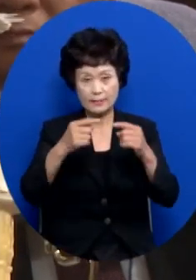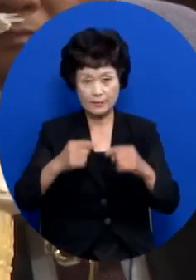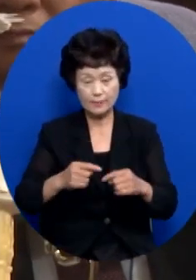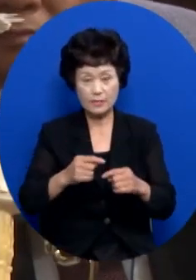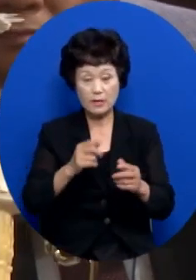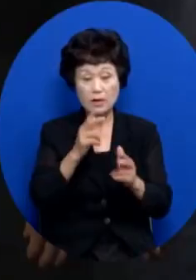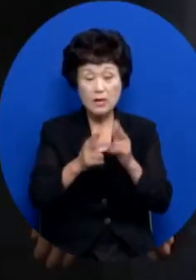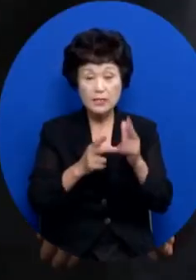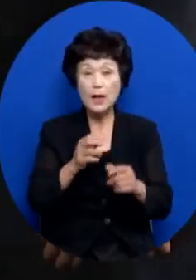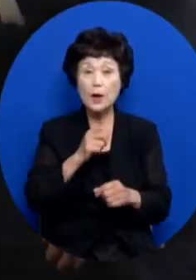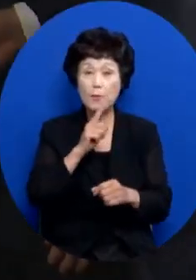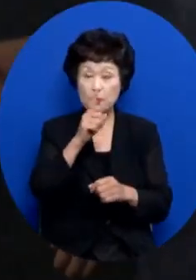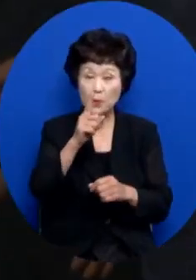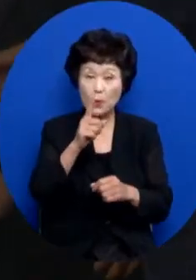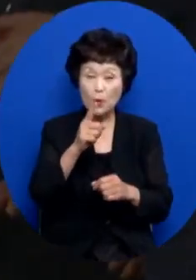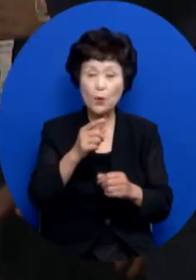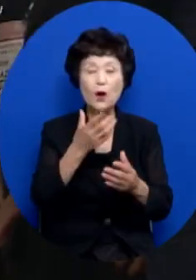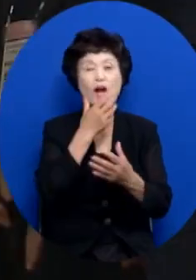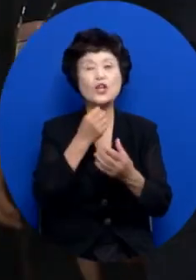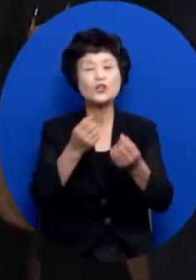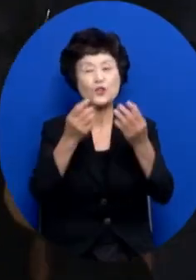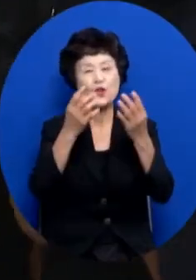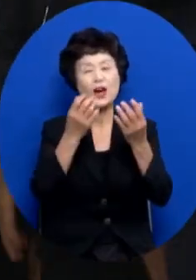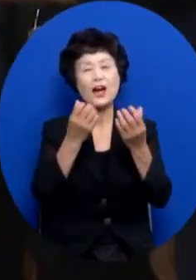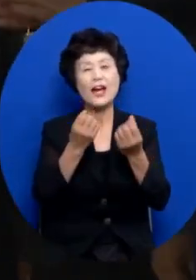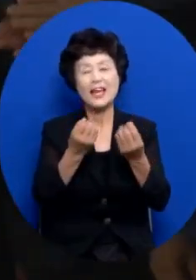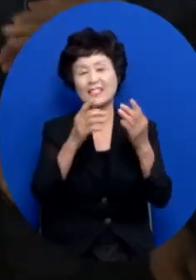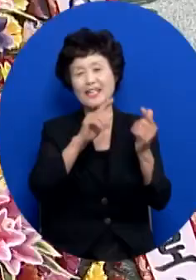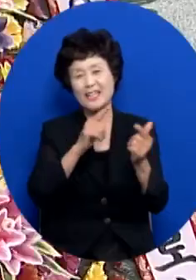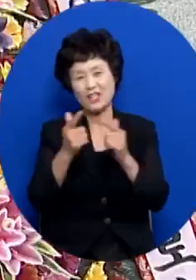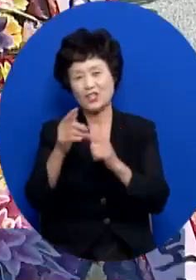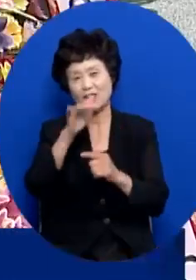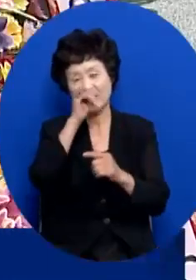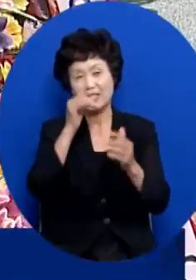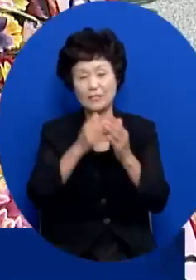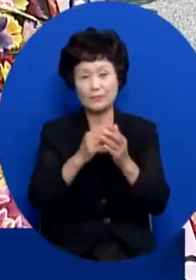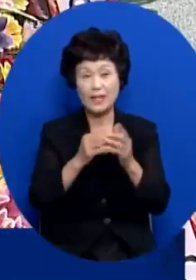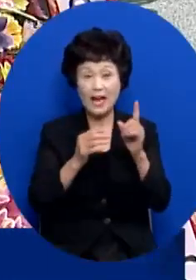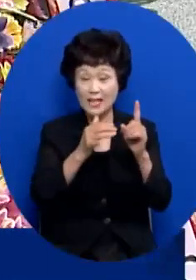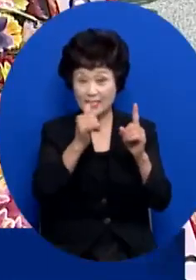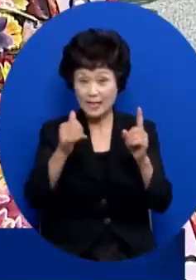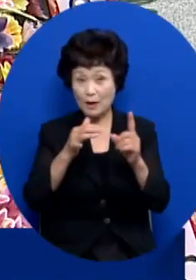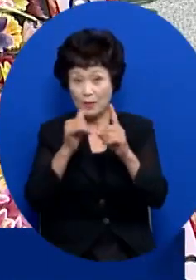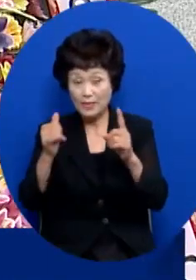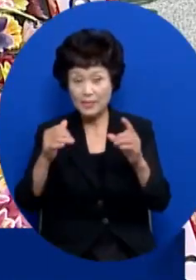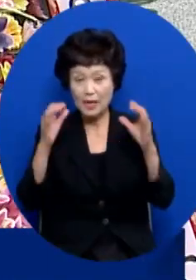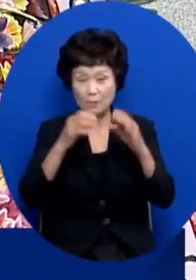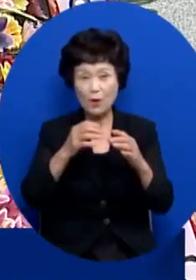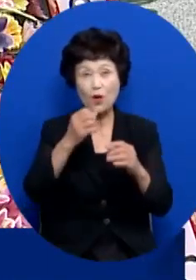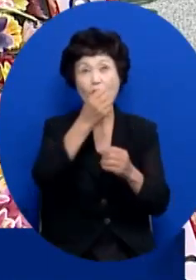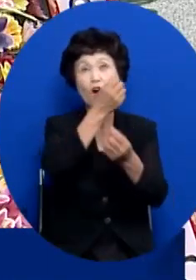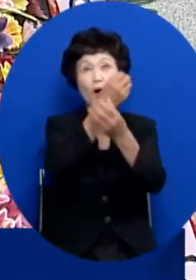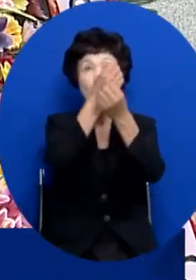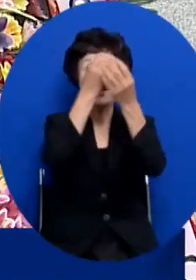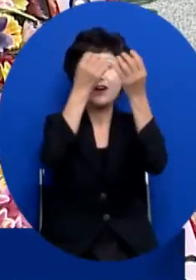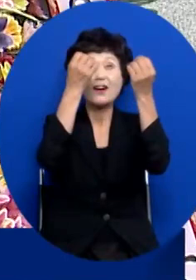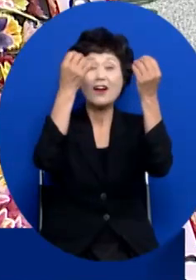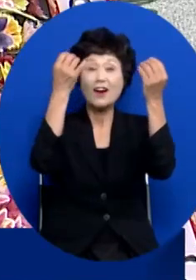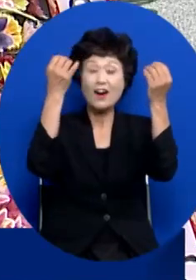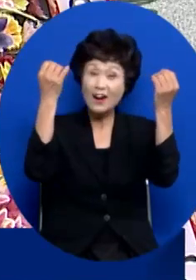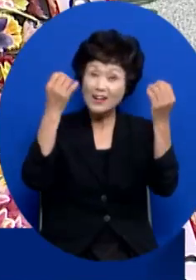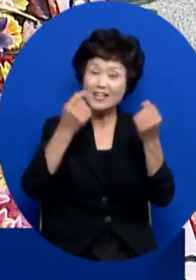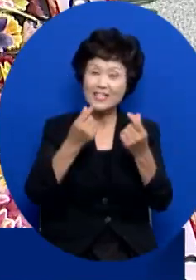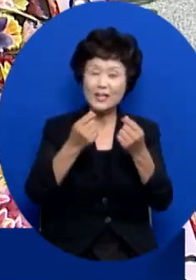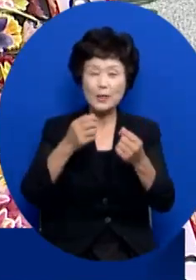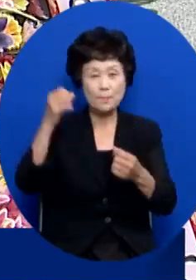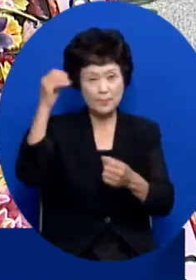사업 보고와 축하 행사가 연이어 치러졌습니다. 한분한 분이 모여서 별처럼 은하의 세계처럼 빛이 되어